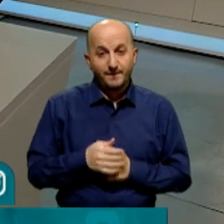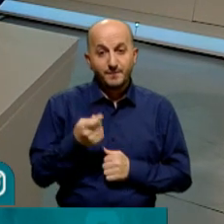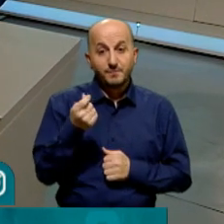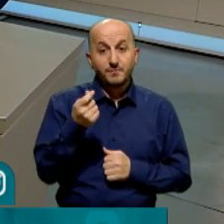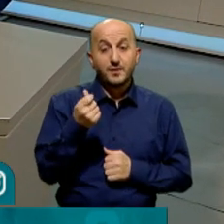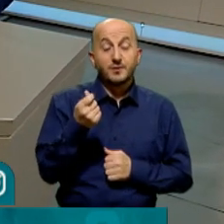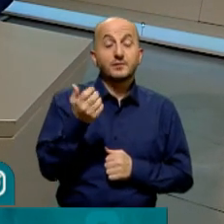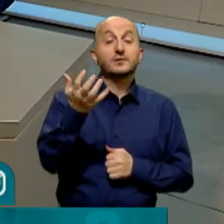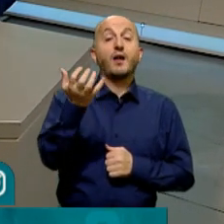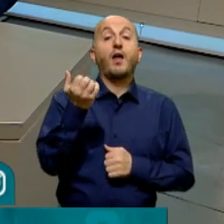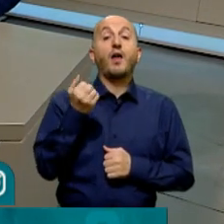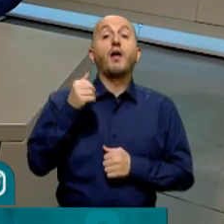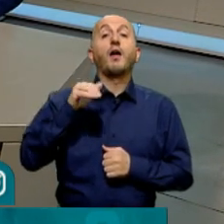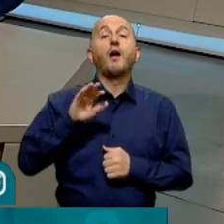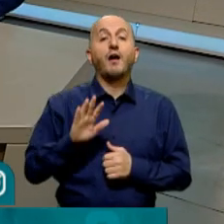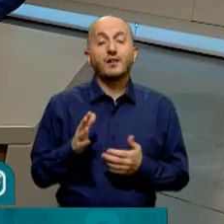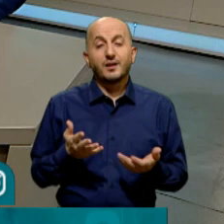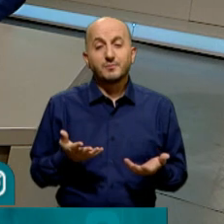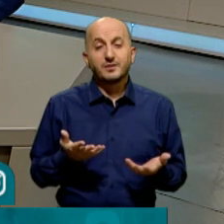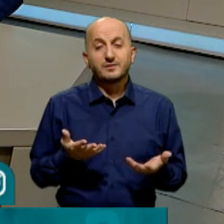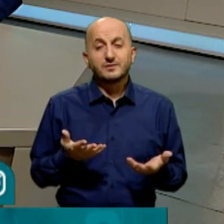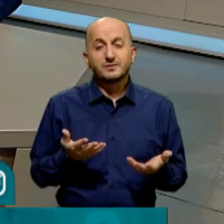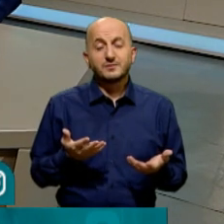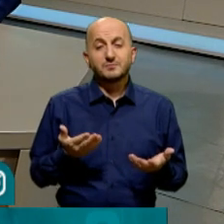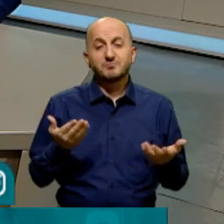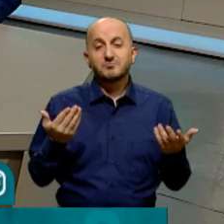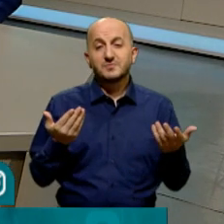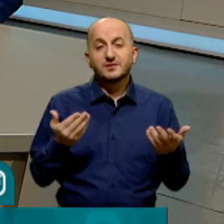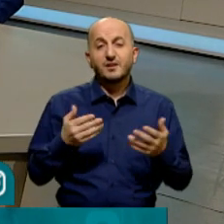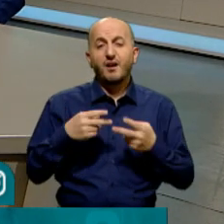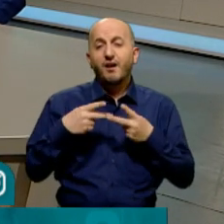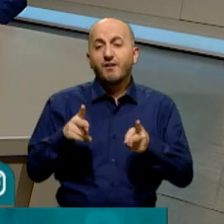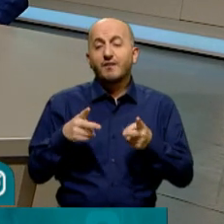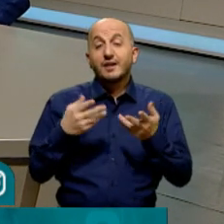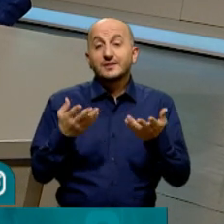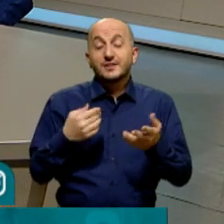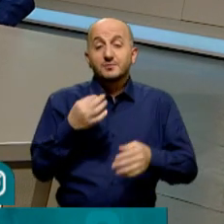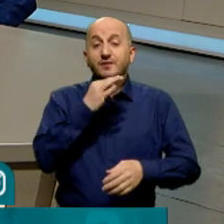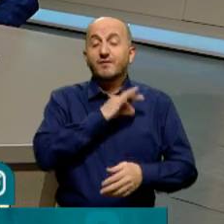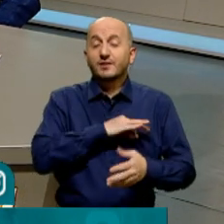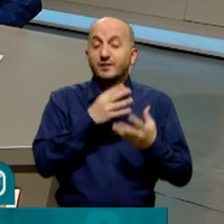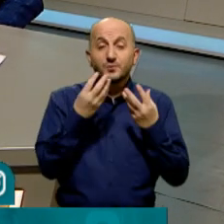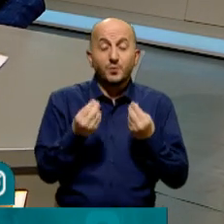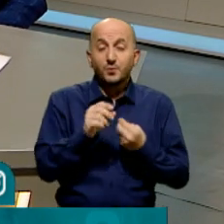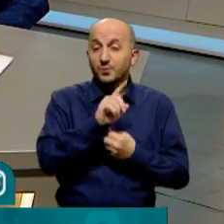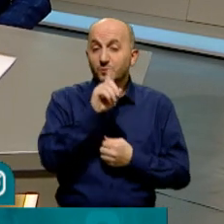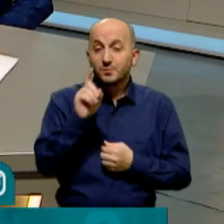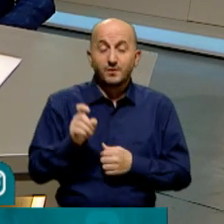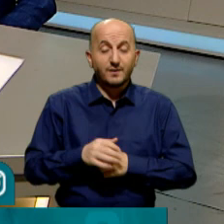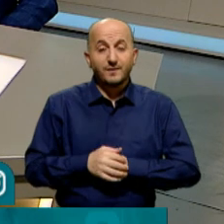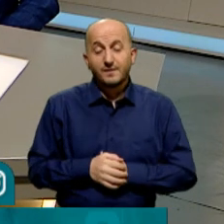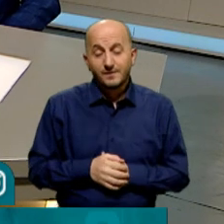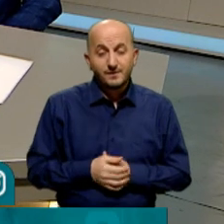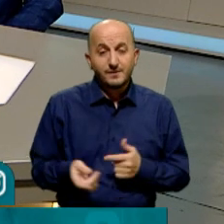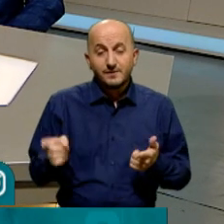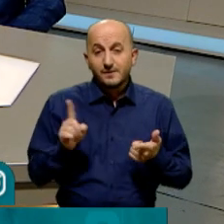türlü alamadık. Bu ahirette bize ne faydası olur? Evet. Soralım inşallah. Bir